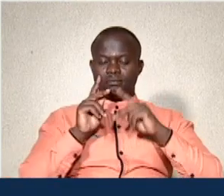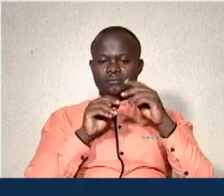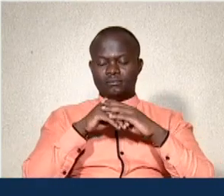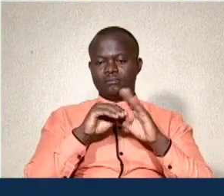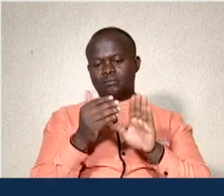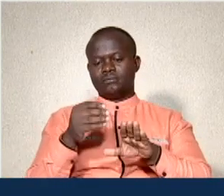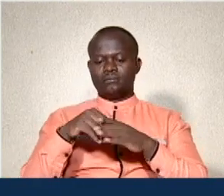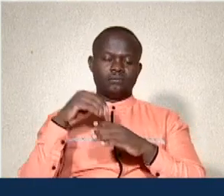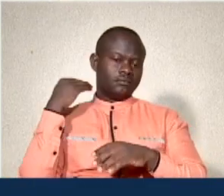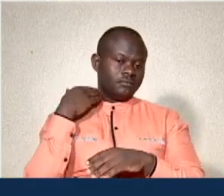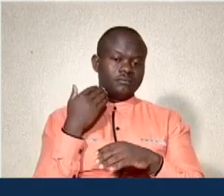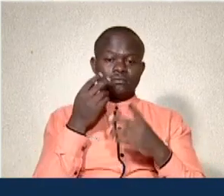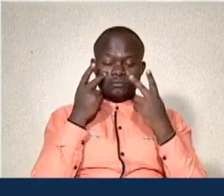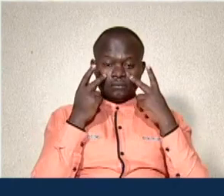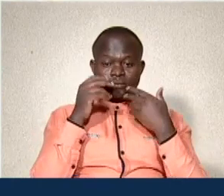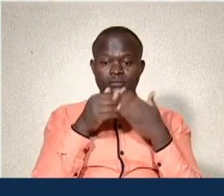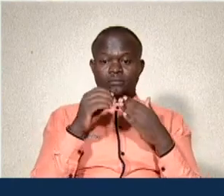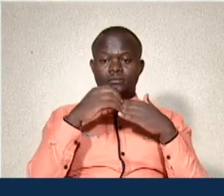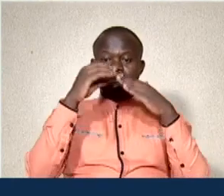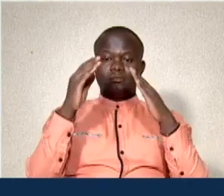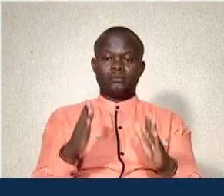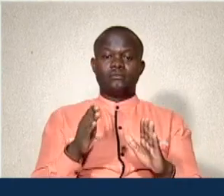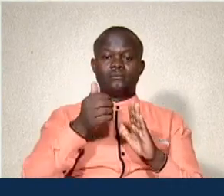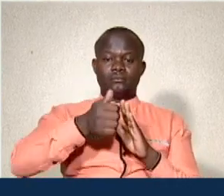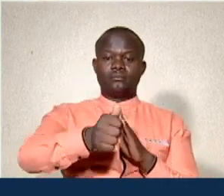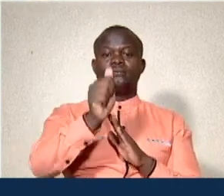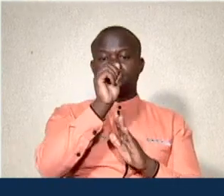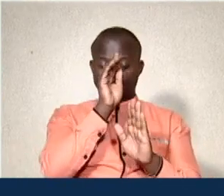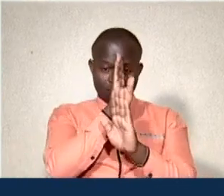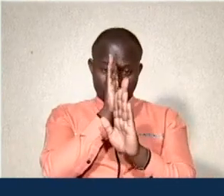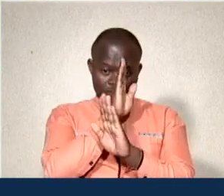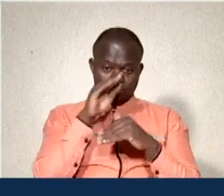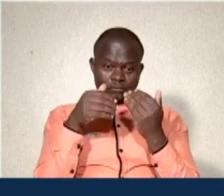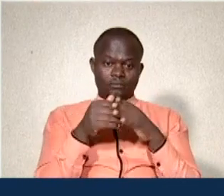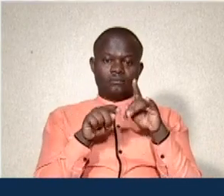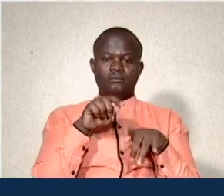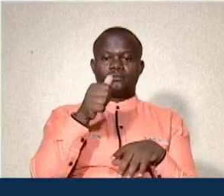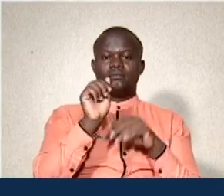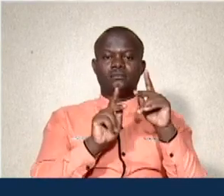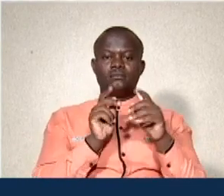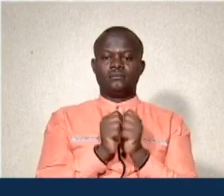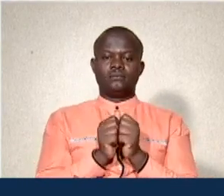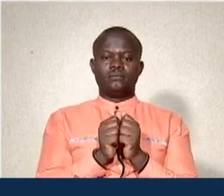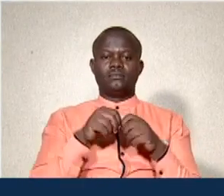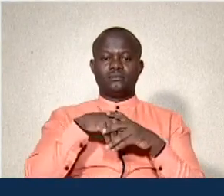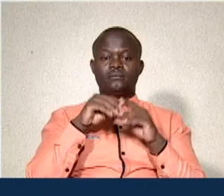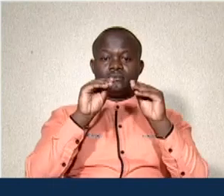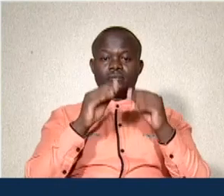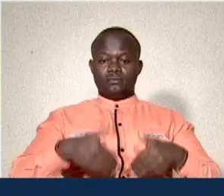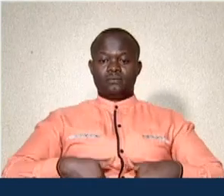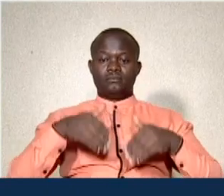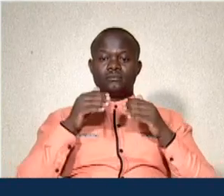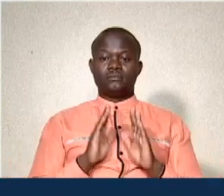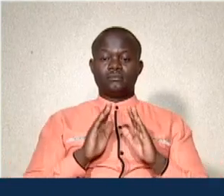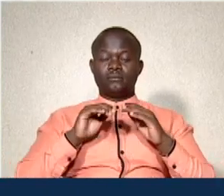cya Jenoside, wasangaga ba bayobozi aribo bihisha inyuma y'iyicwa ry'abo bantu. Ni ukwigisha rero urubyiruko